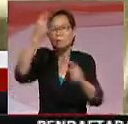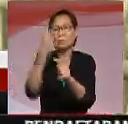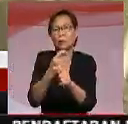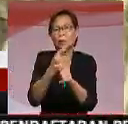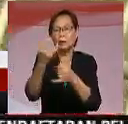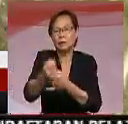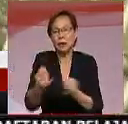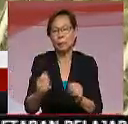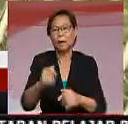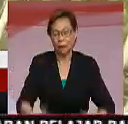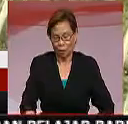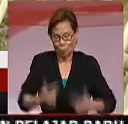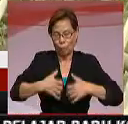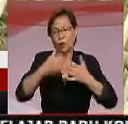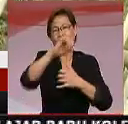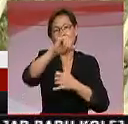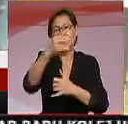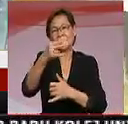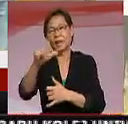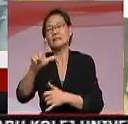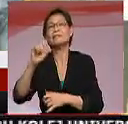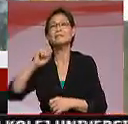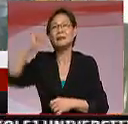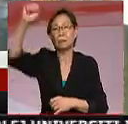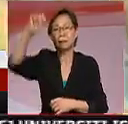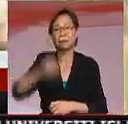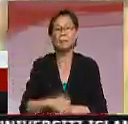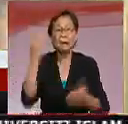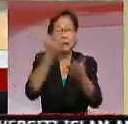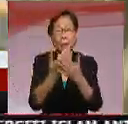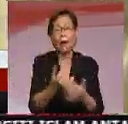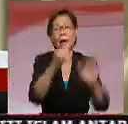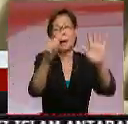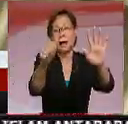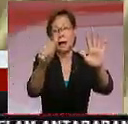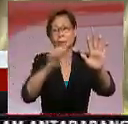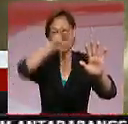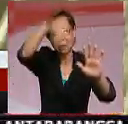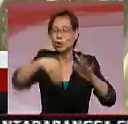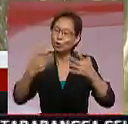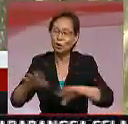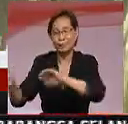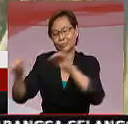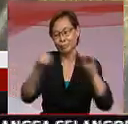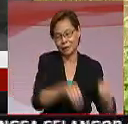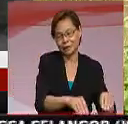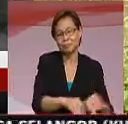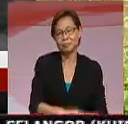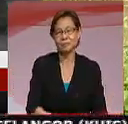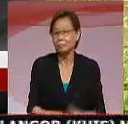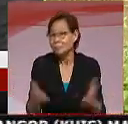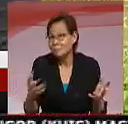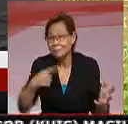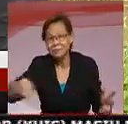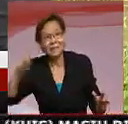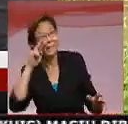Jabatan Hidupan Liar JHCL Sabah. Setakat ini, 6 ekor gajah berjaya dipindahkan. Baik, apa yang